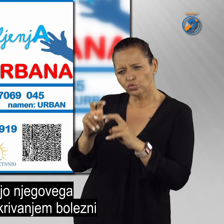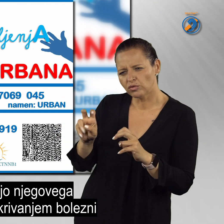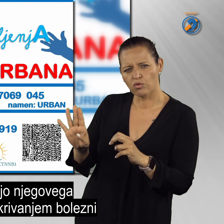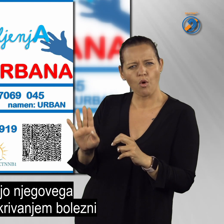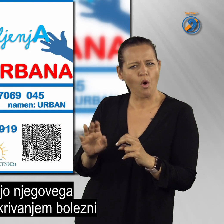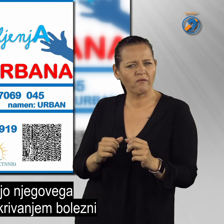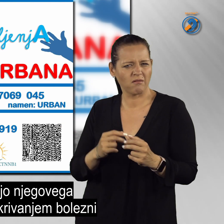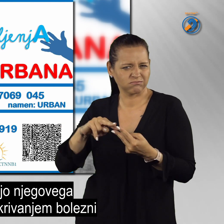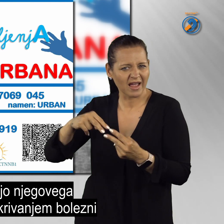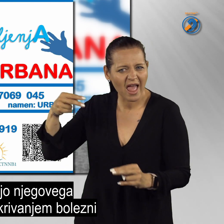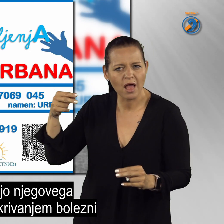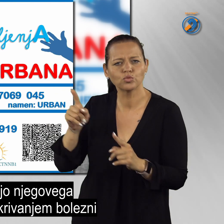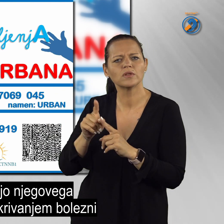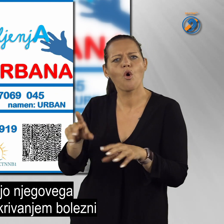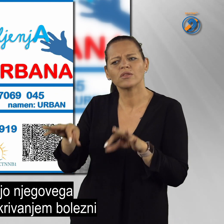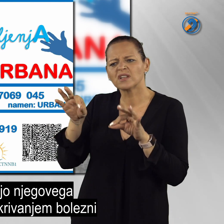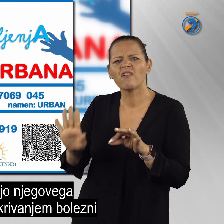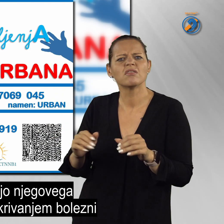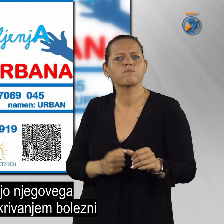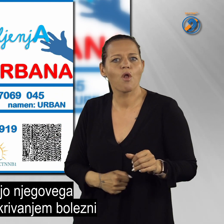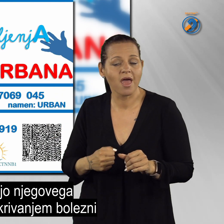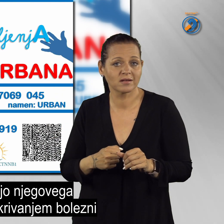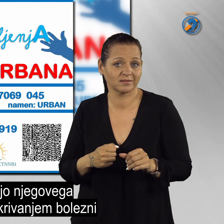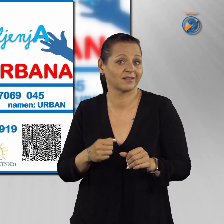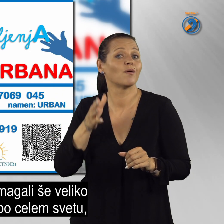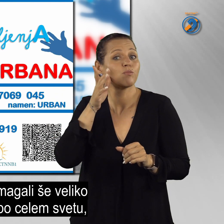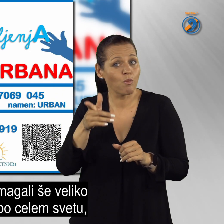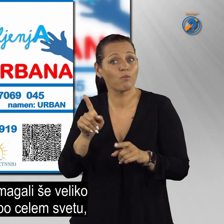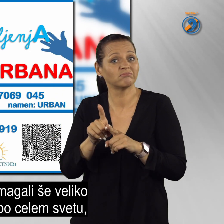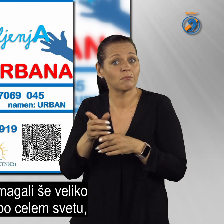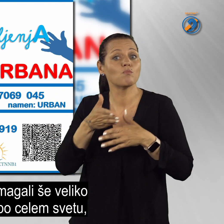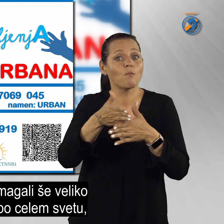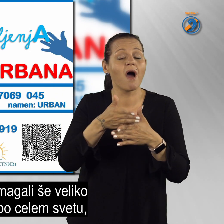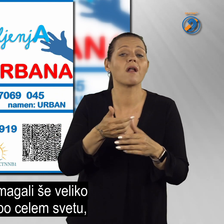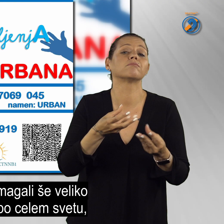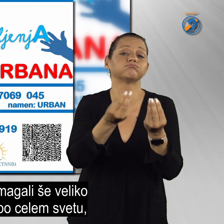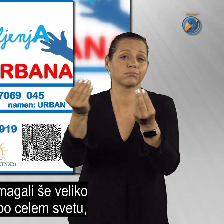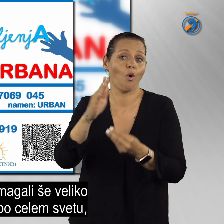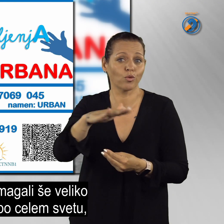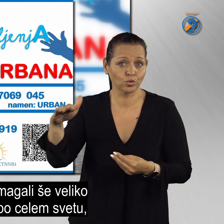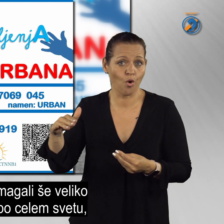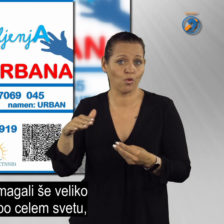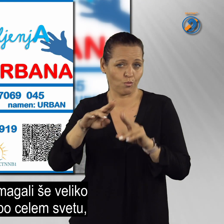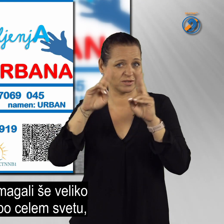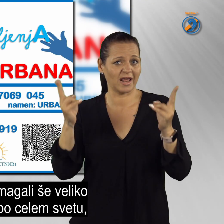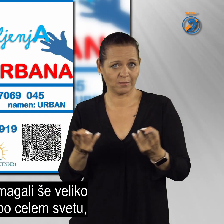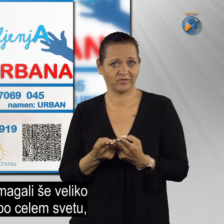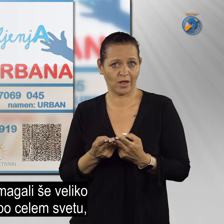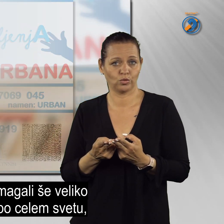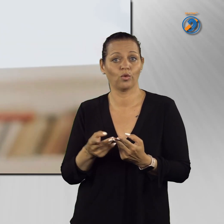Študijo njegovega gena in odkrivanjem bolezni bomo pomagali še veliko otrokom po celem svetu, ki so ali